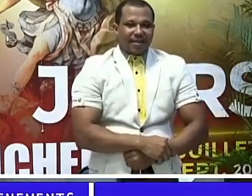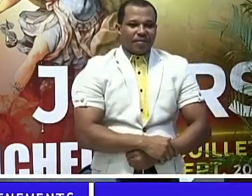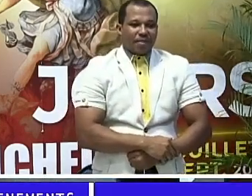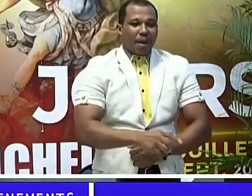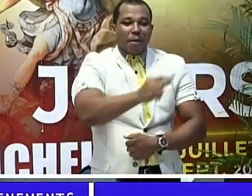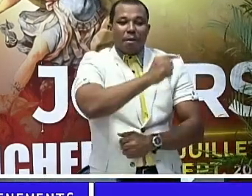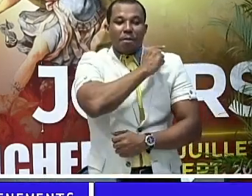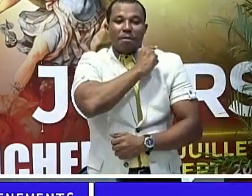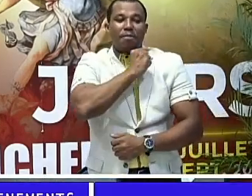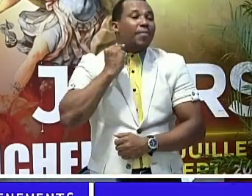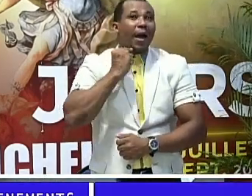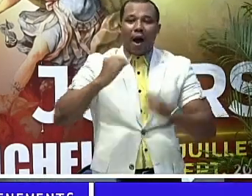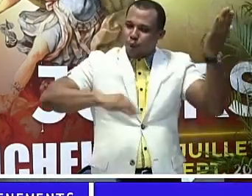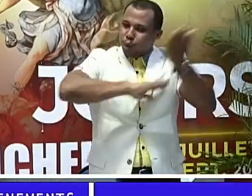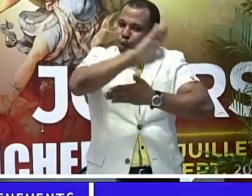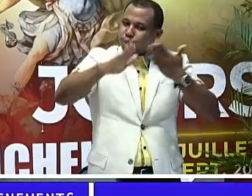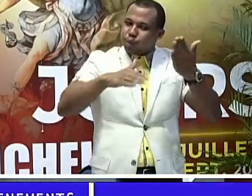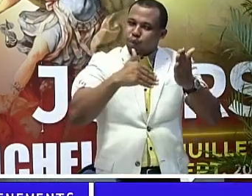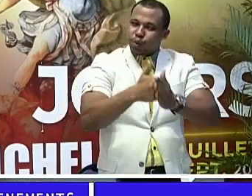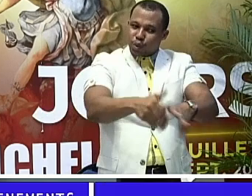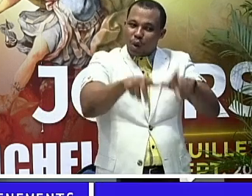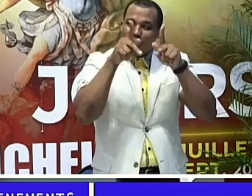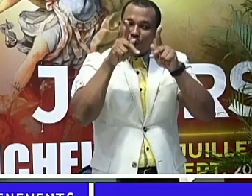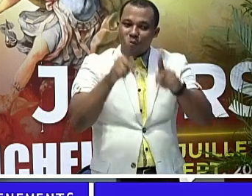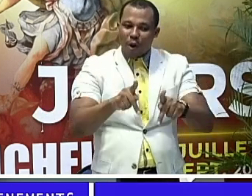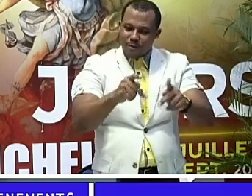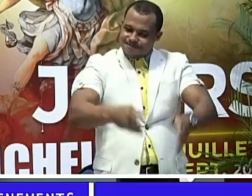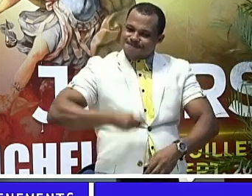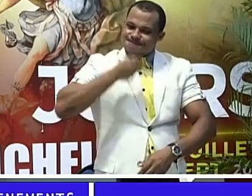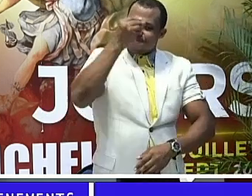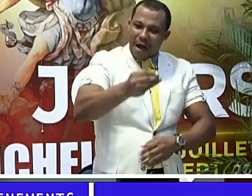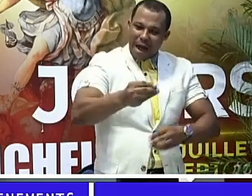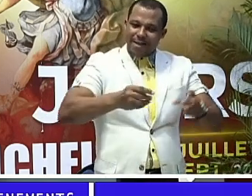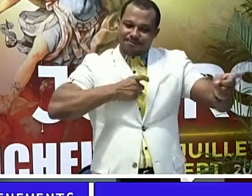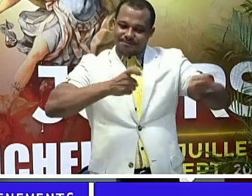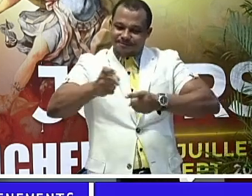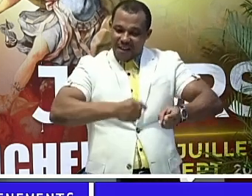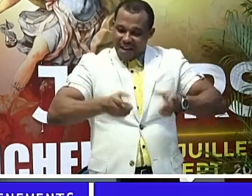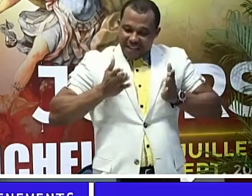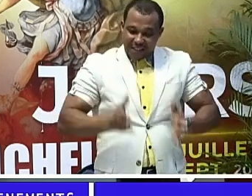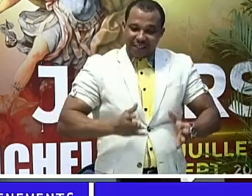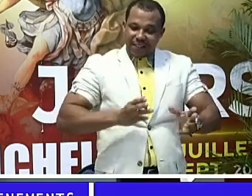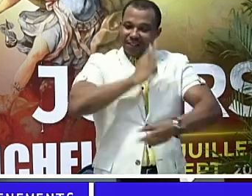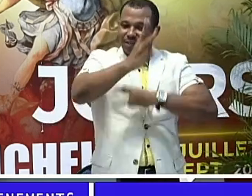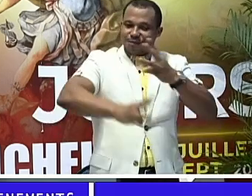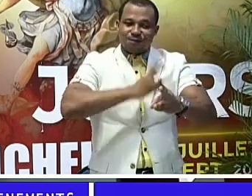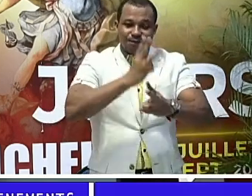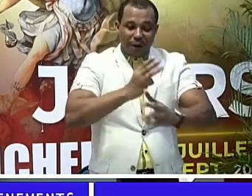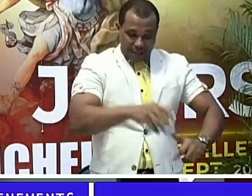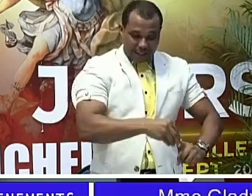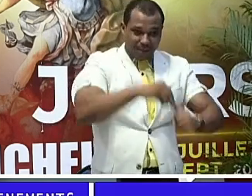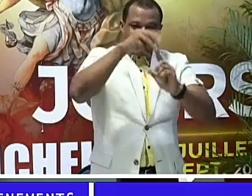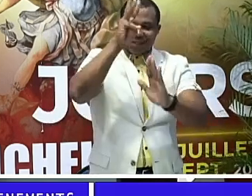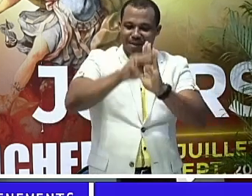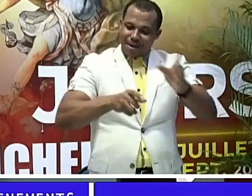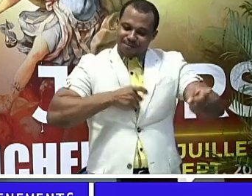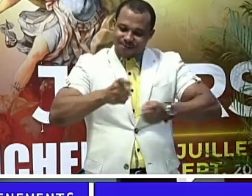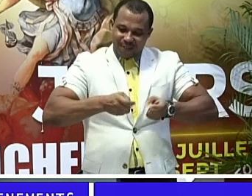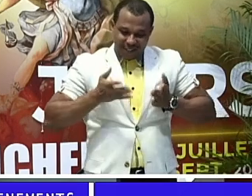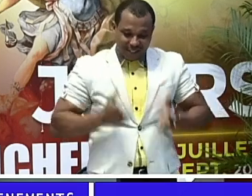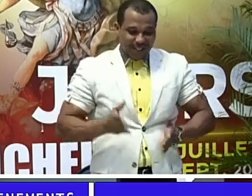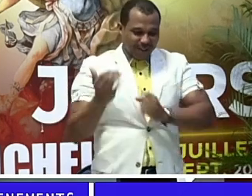Père de tous les peuples, donne aux dirigeants du monde, spécialement à ceux de notre Haïti,